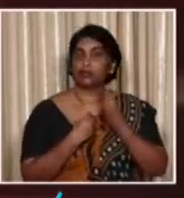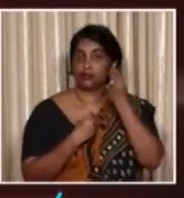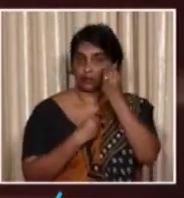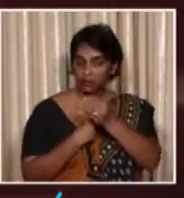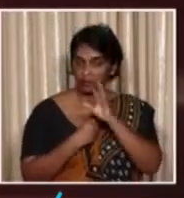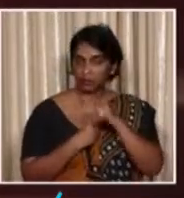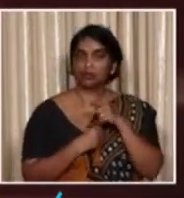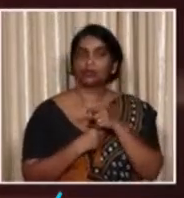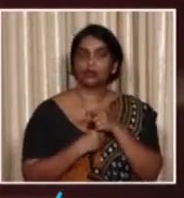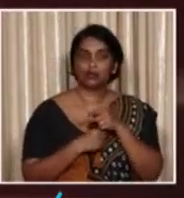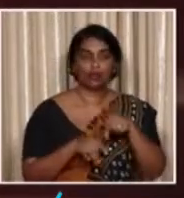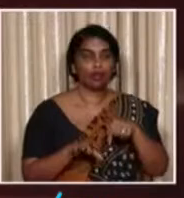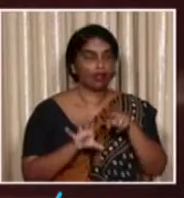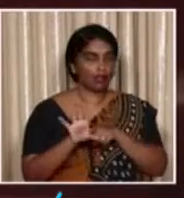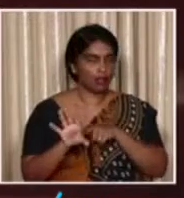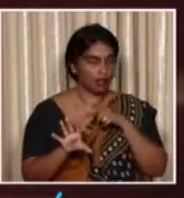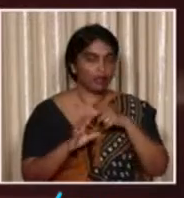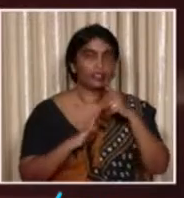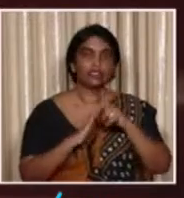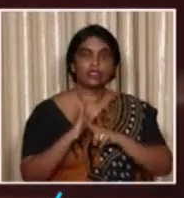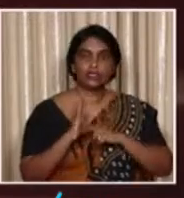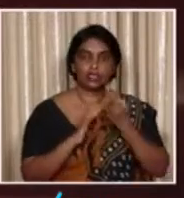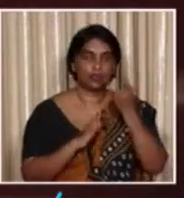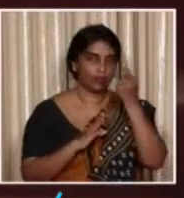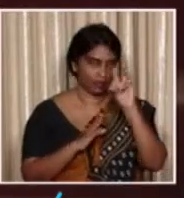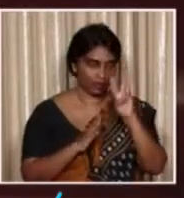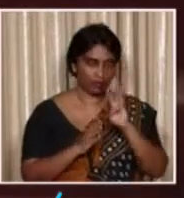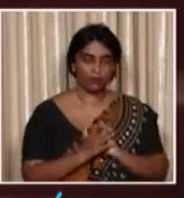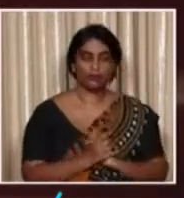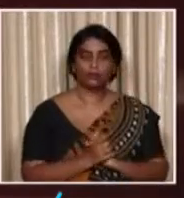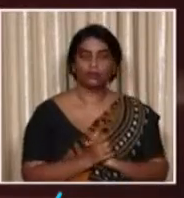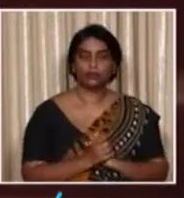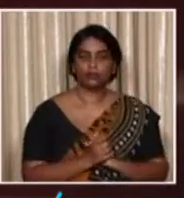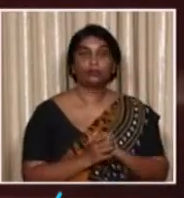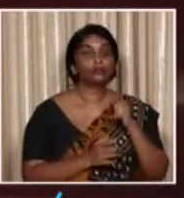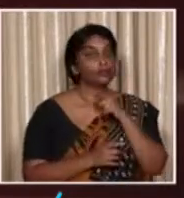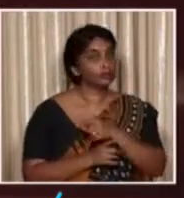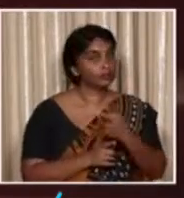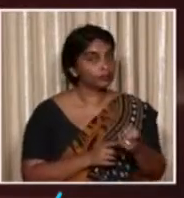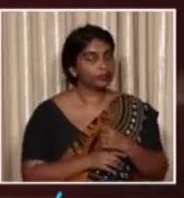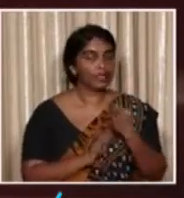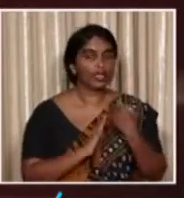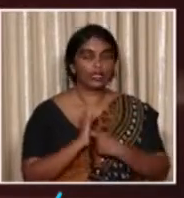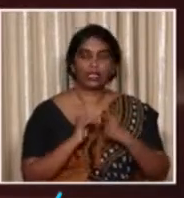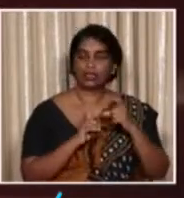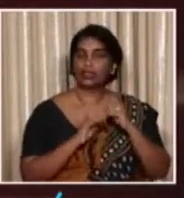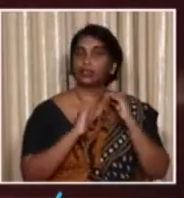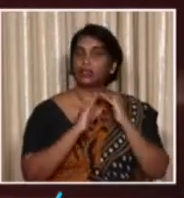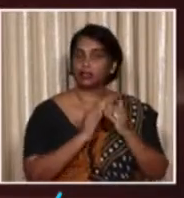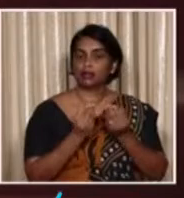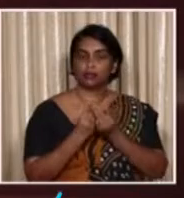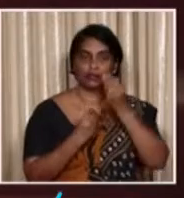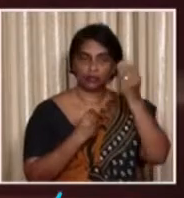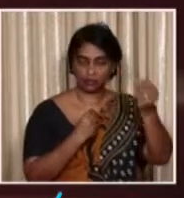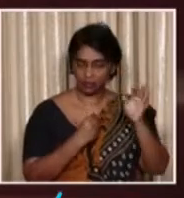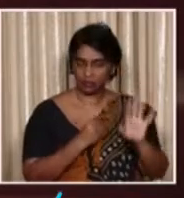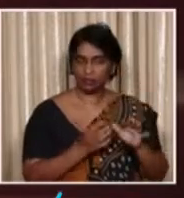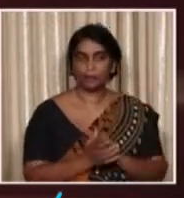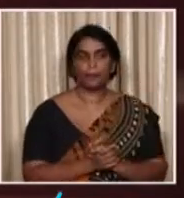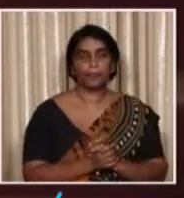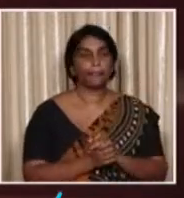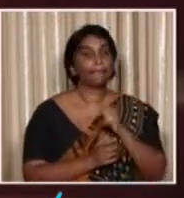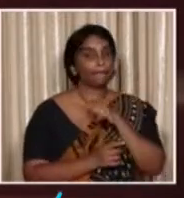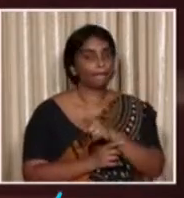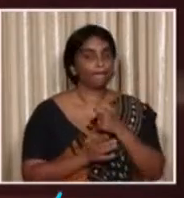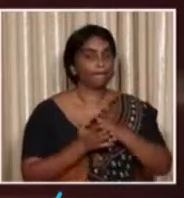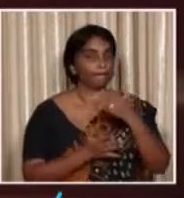ලැබුවේ මේ අවුරුද්දේ ජනවාරි 13 වන දිනය. එදින මේ නීතිපති දෙපාර්තමේන්තුවට බාර දෙන ලදී.